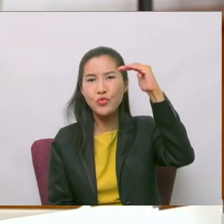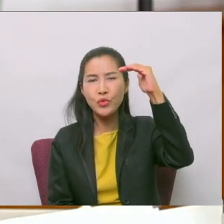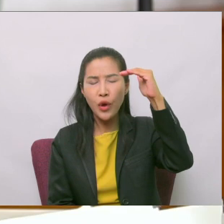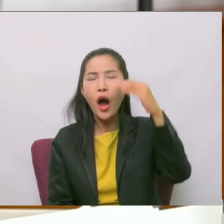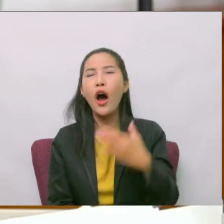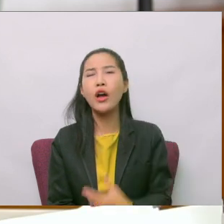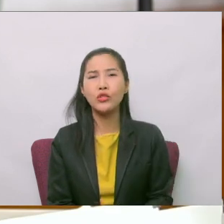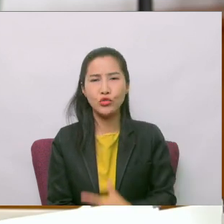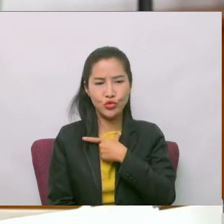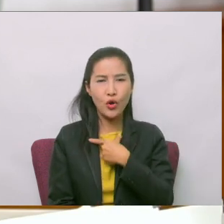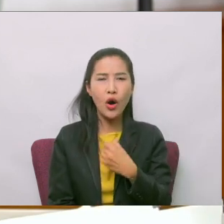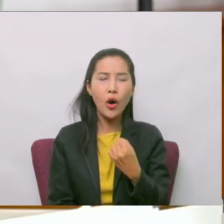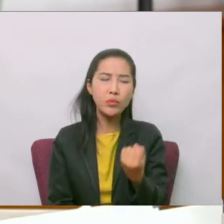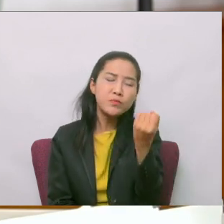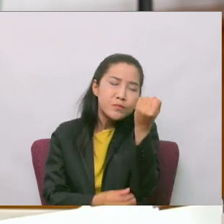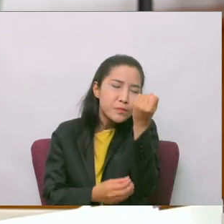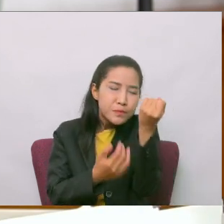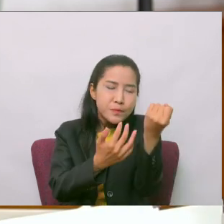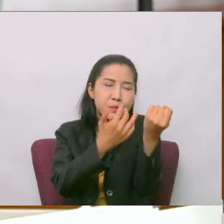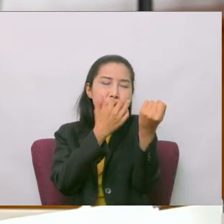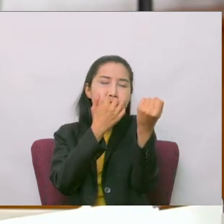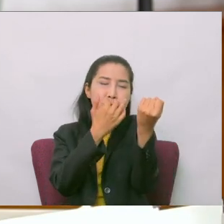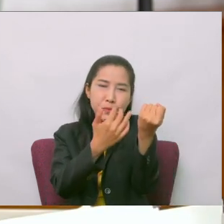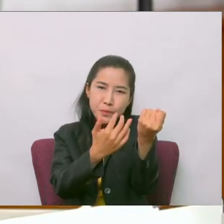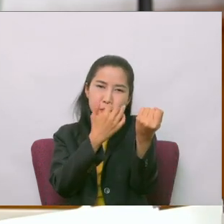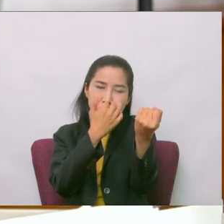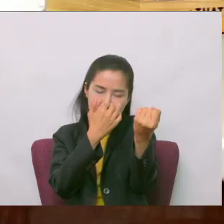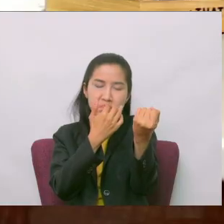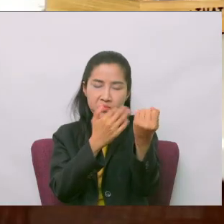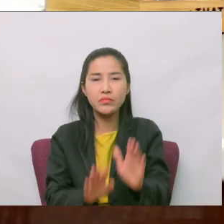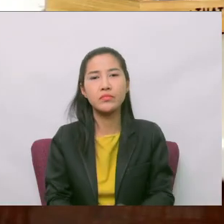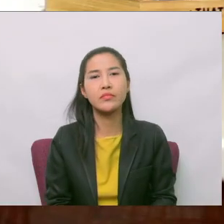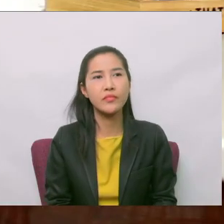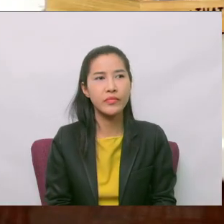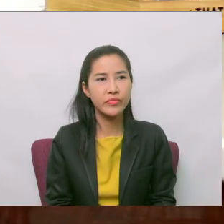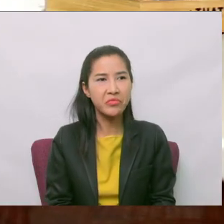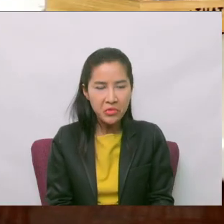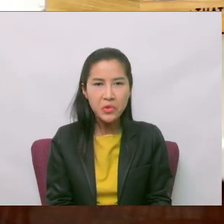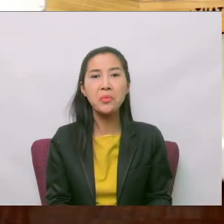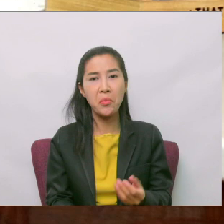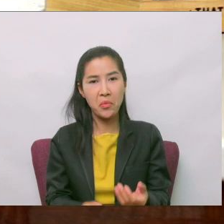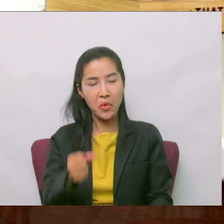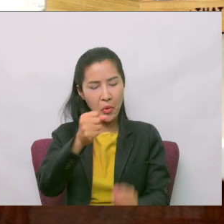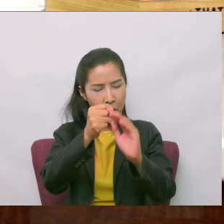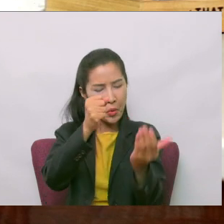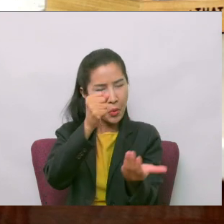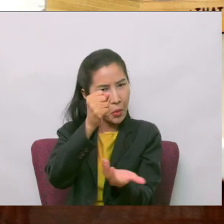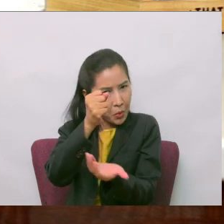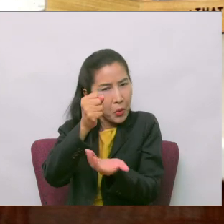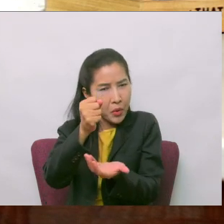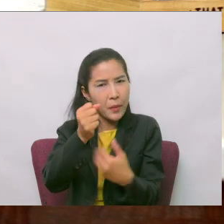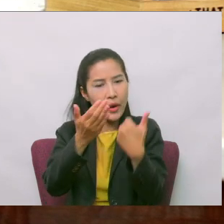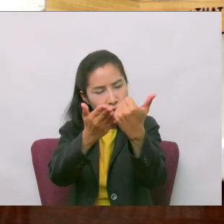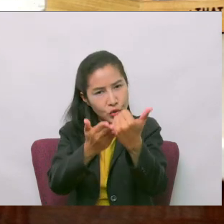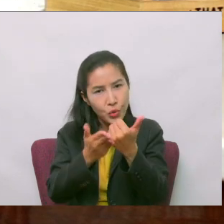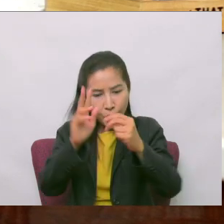ค่ะ เห็นไหมคะว่าสมุนไพรในลูกประคบสามารถที่จะช่วยนะคะดูแล